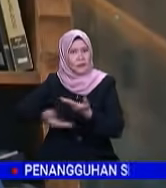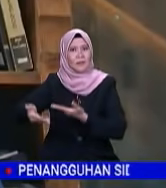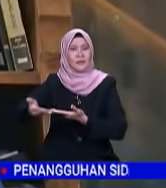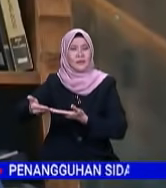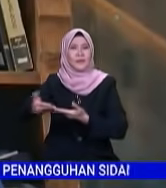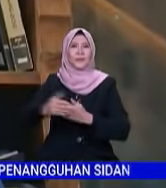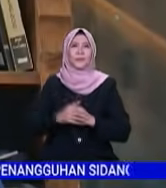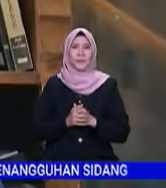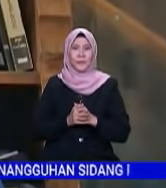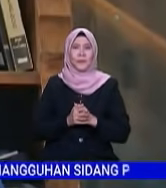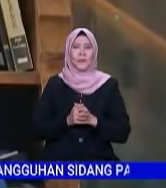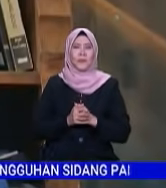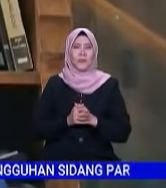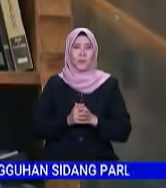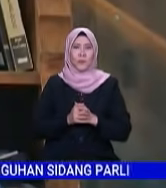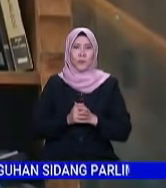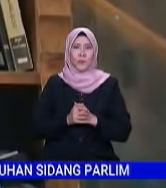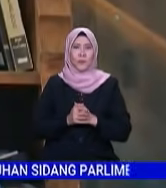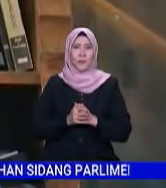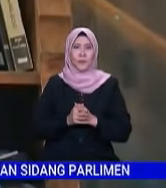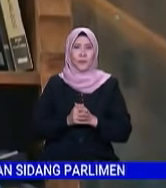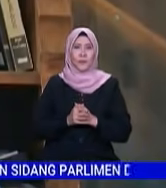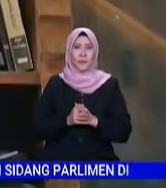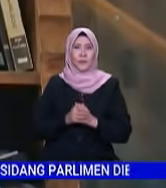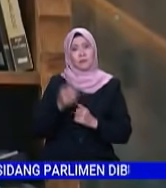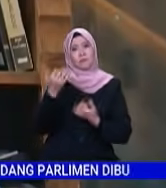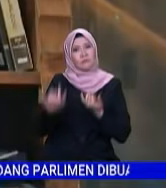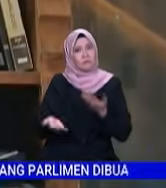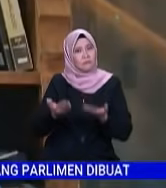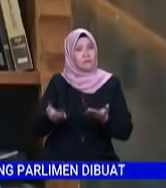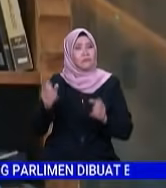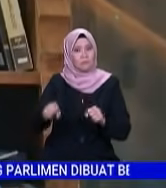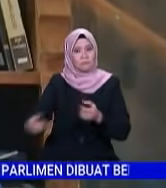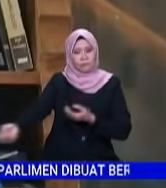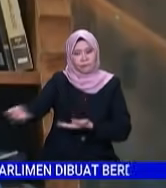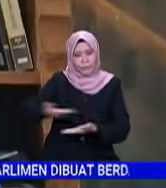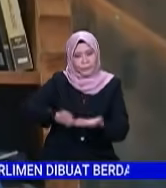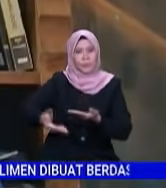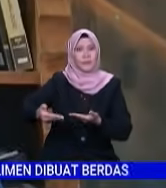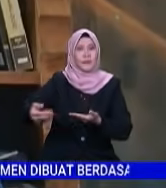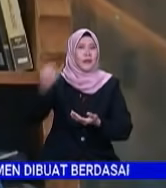boleh dibuka untuk nyatakan pandangan lah.